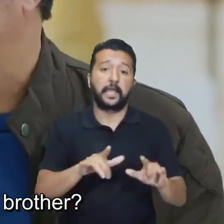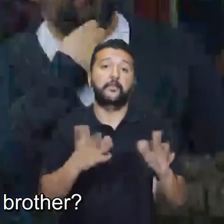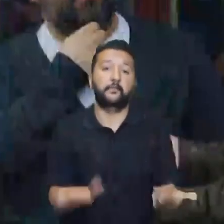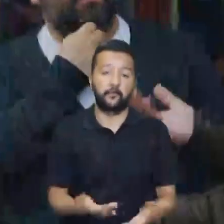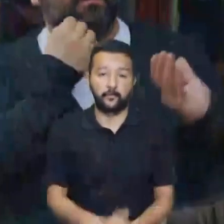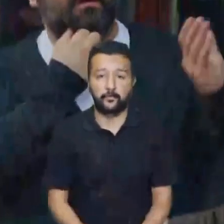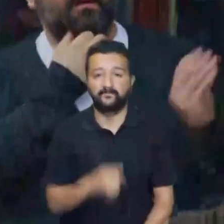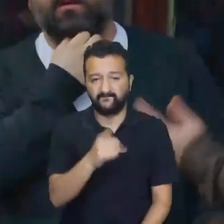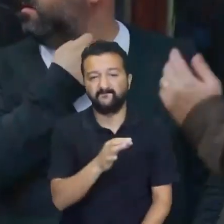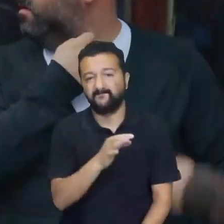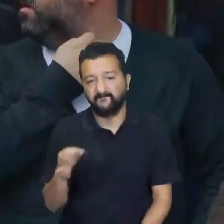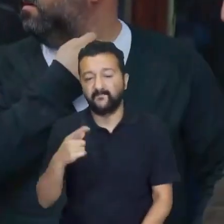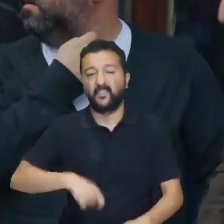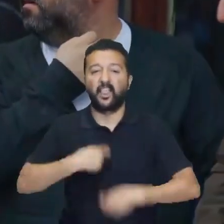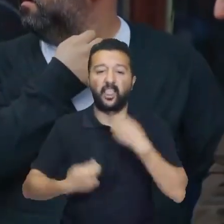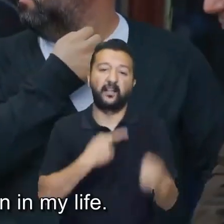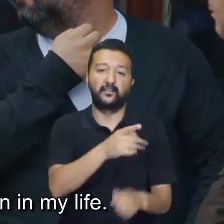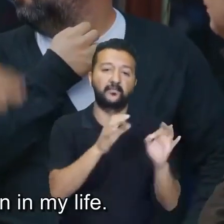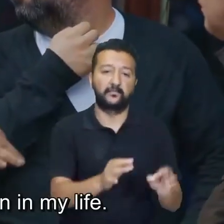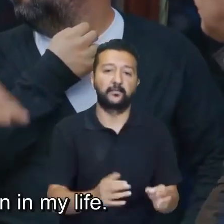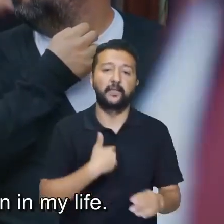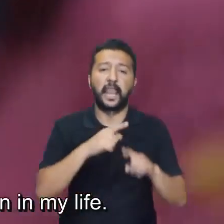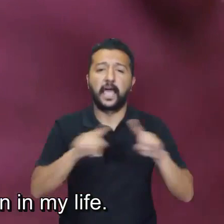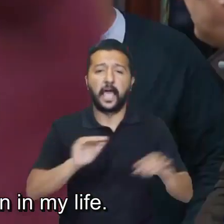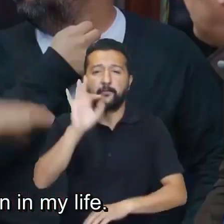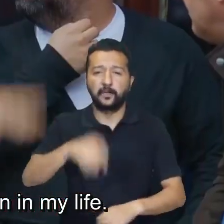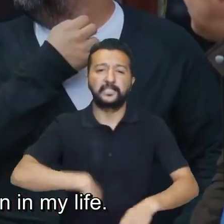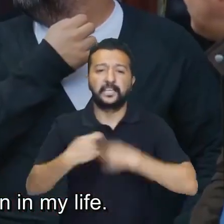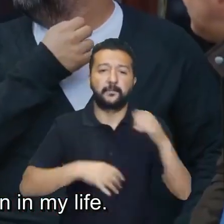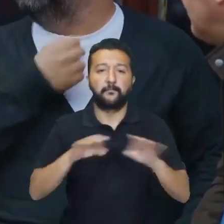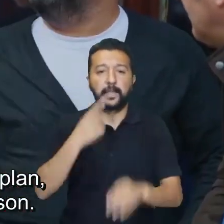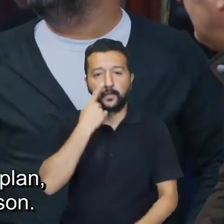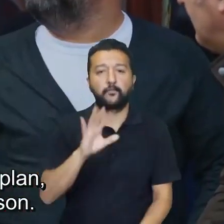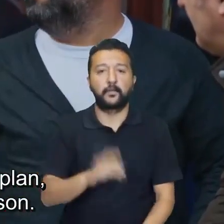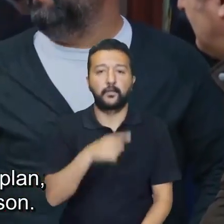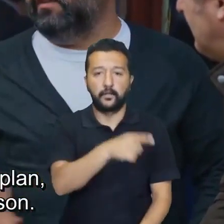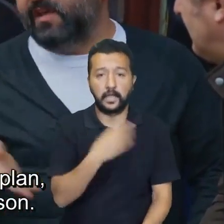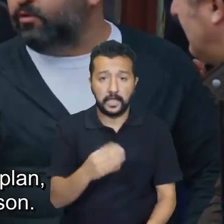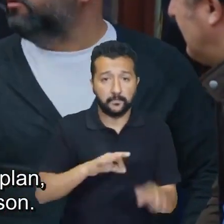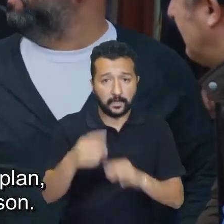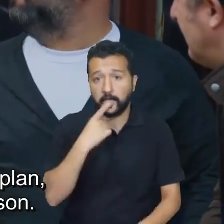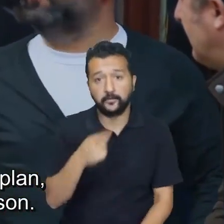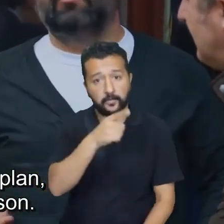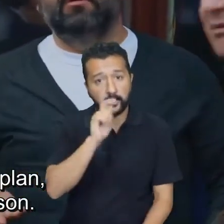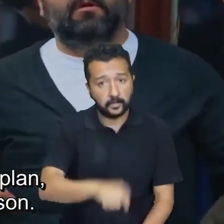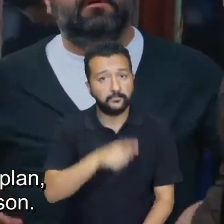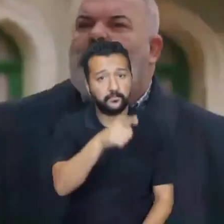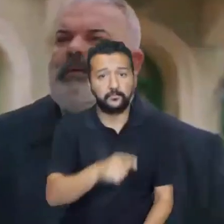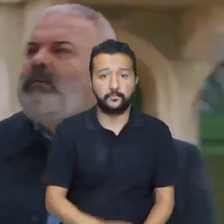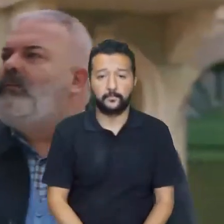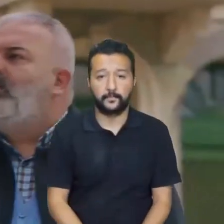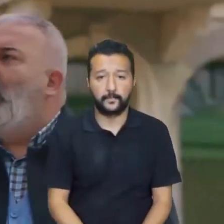var birader? Hiç. Atıp tutuyor. Ben hayatımda bu kadar saçma plan görmedim. Ya daha iyi planın varsa sen söyle o zaman amca, ne